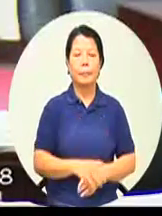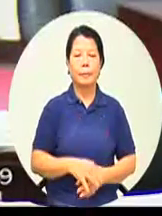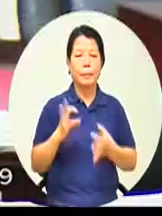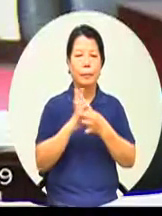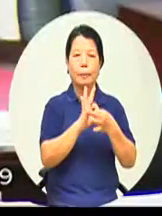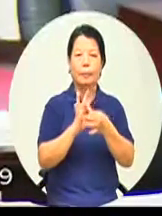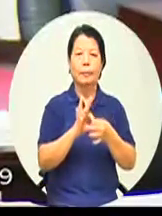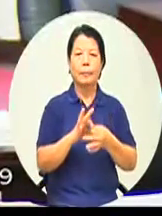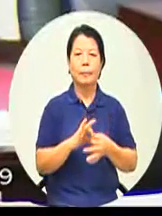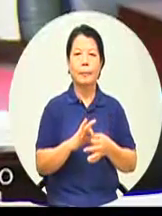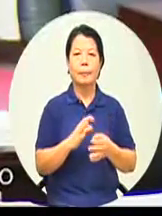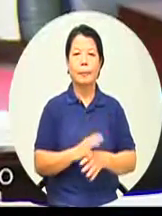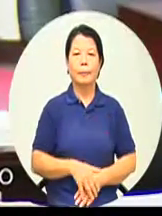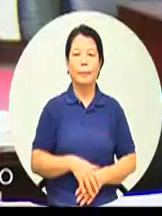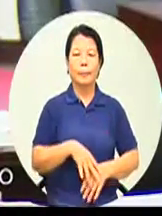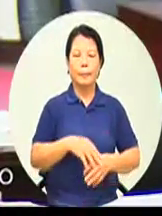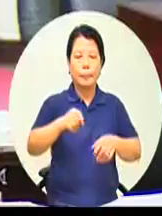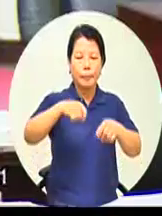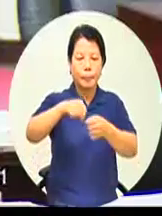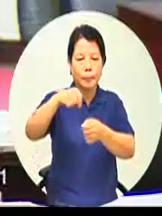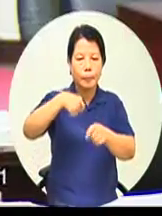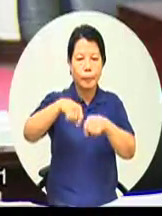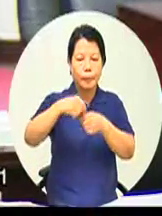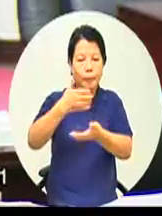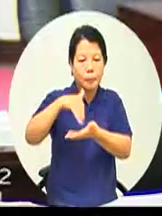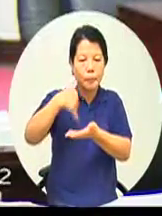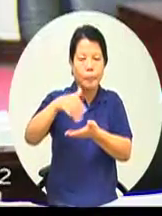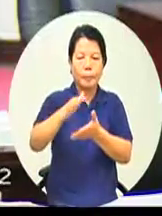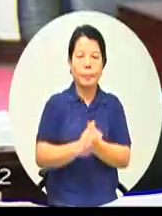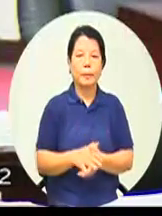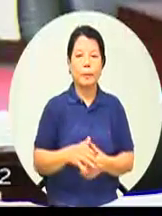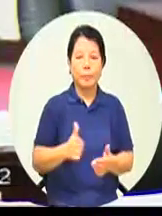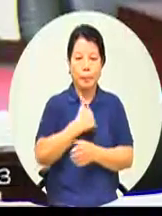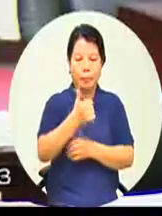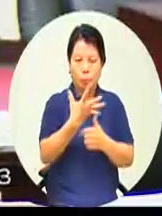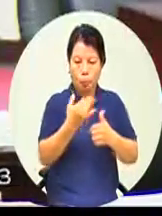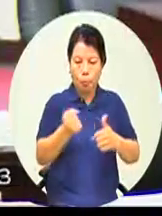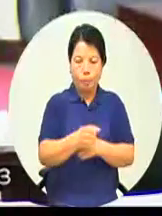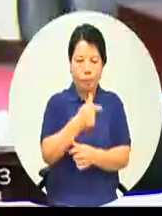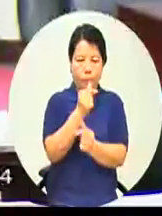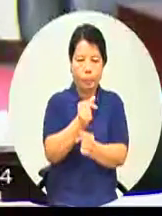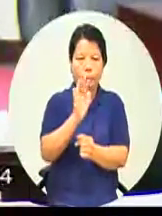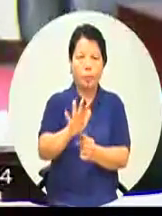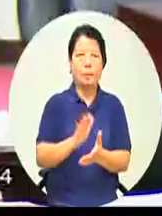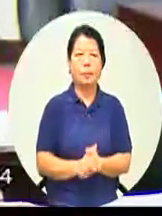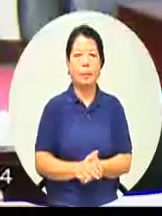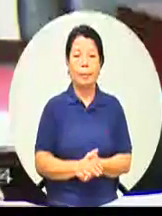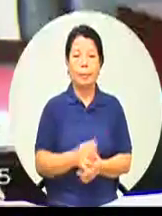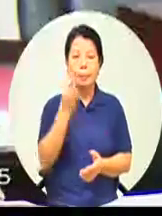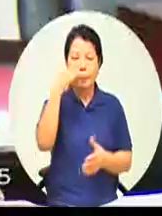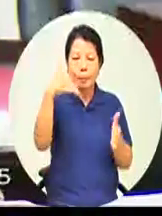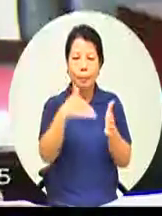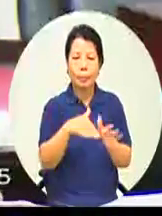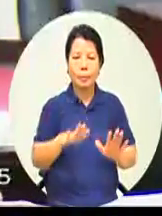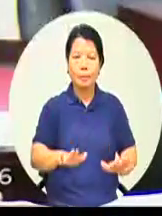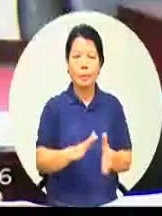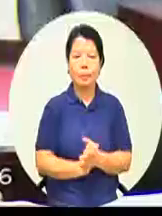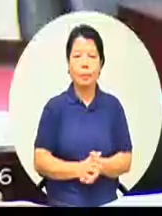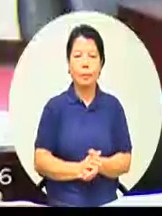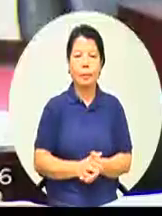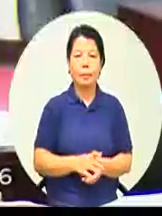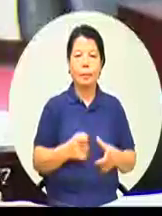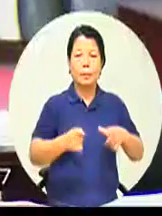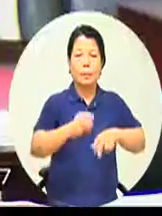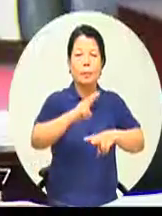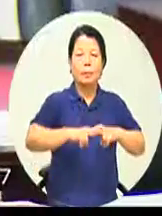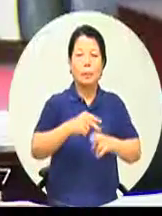的一个计算，其实是有一些很具体的数据，所以我们可以看得到这一次的公共政策